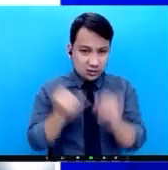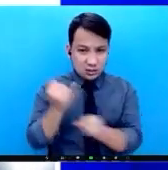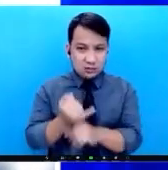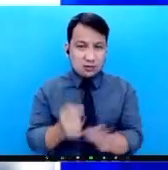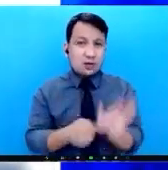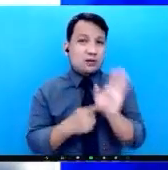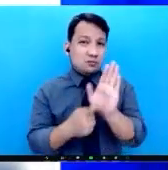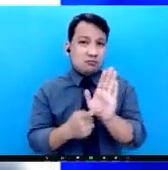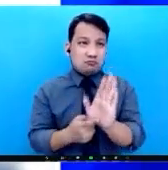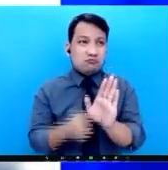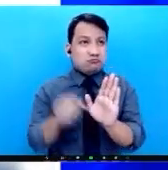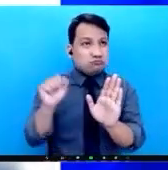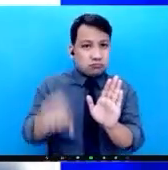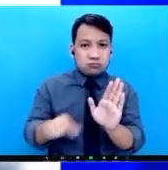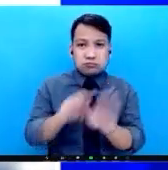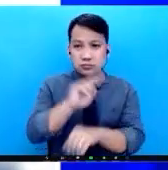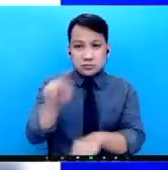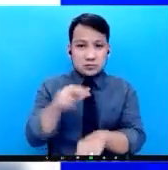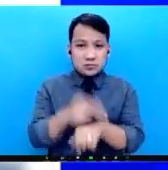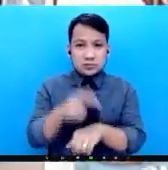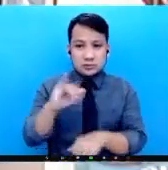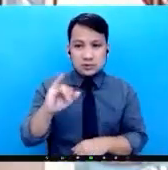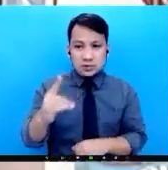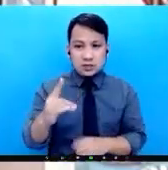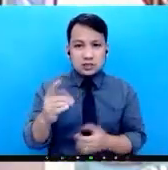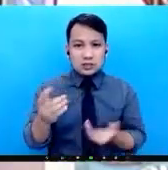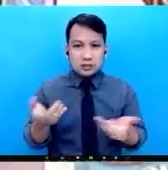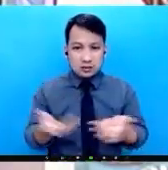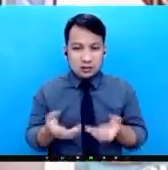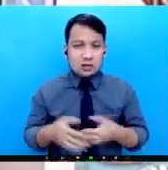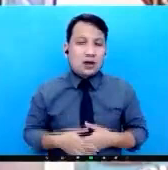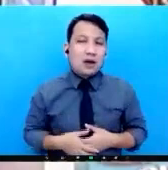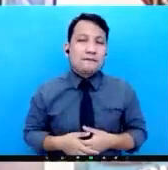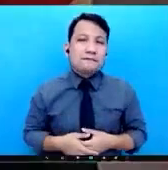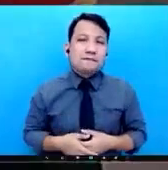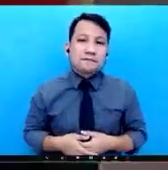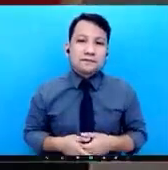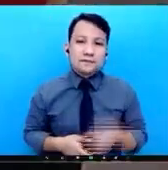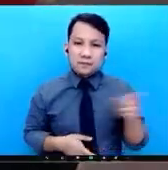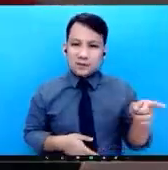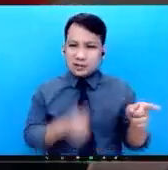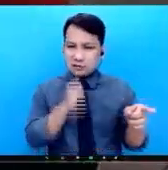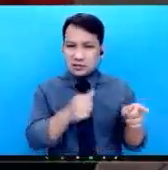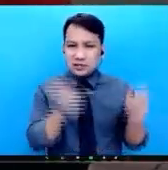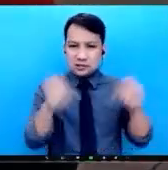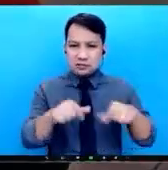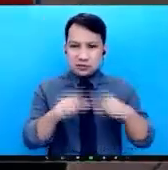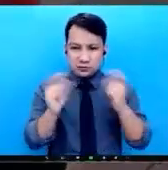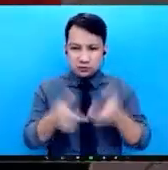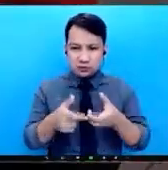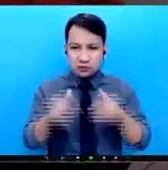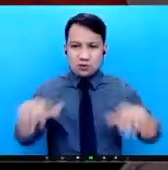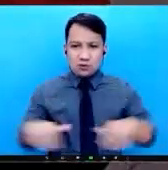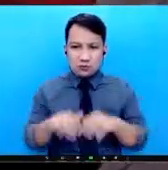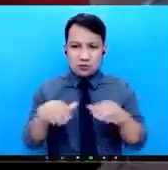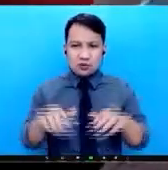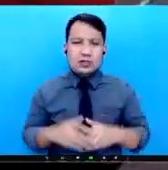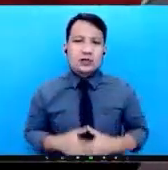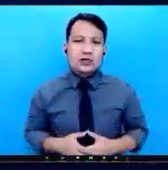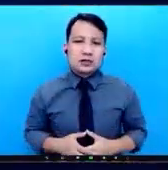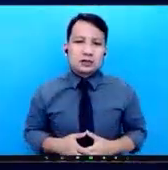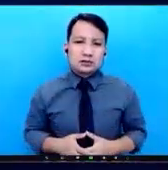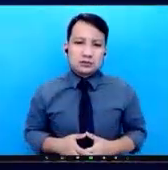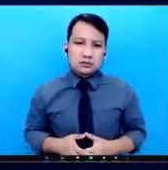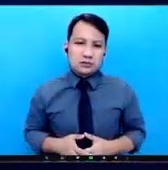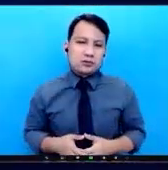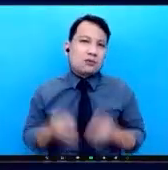magiging national ID na natin. Tutol naman dito ang isang grupo ng mga manggagawa. Napakarami